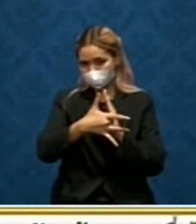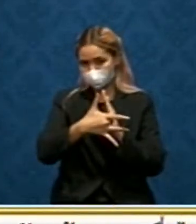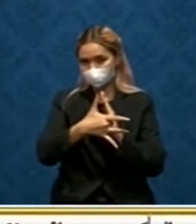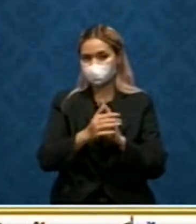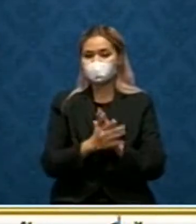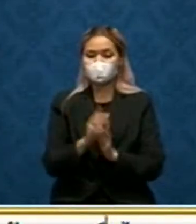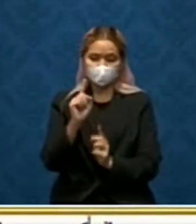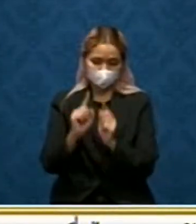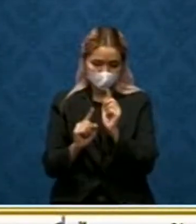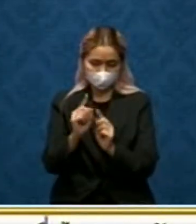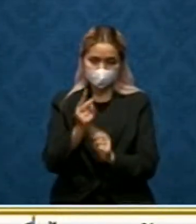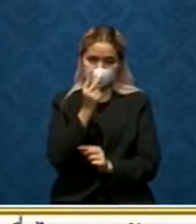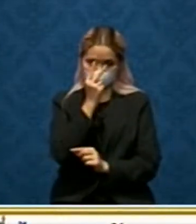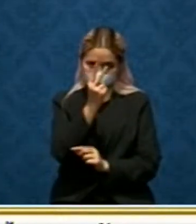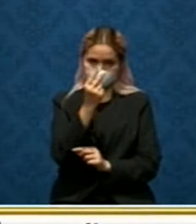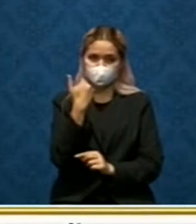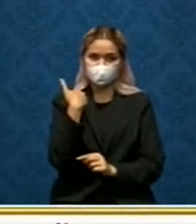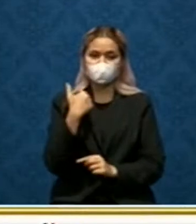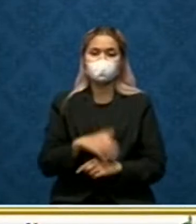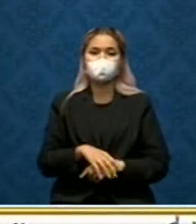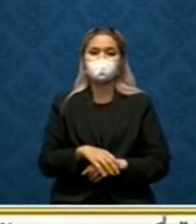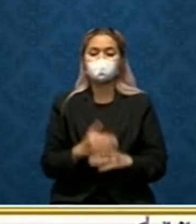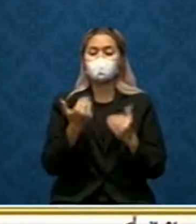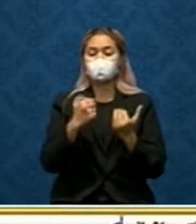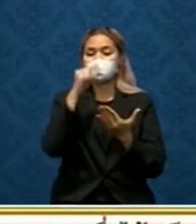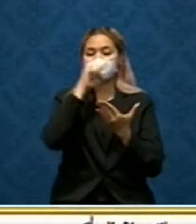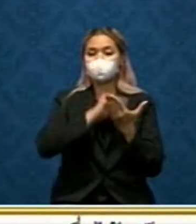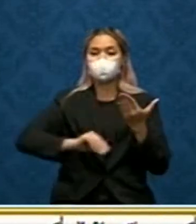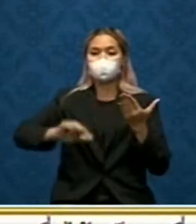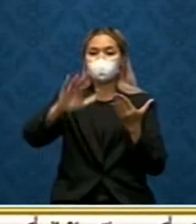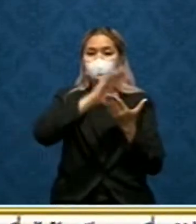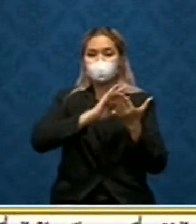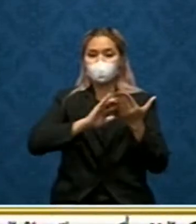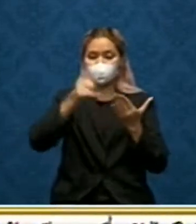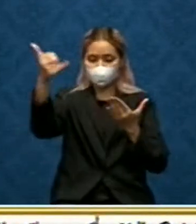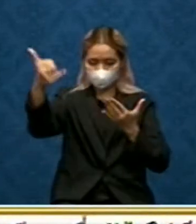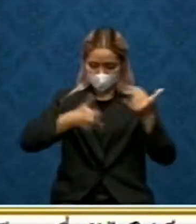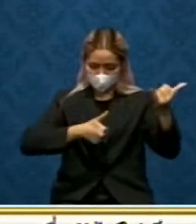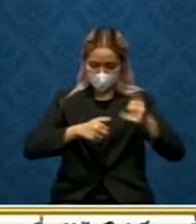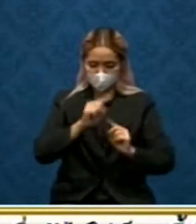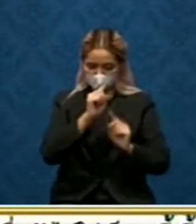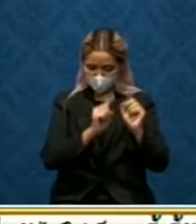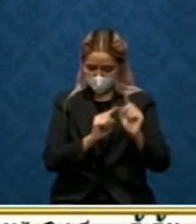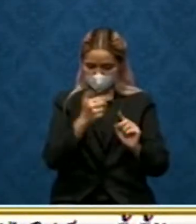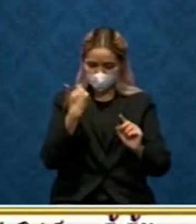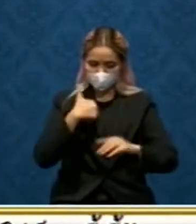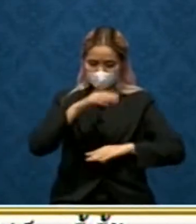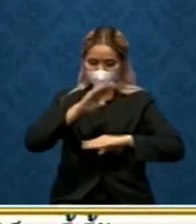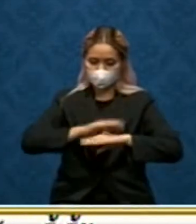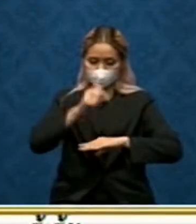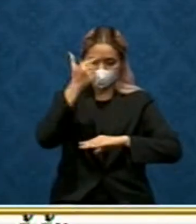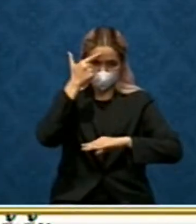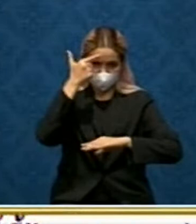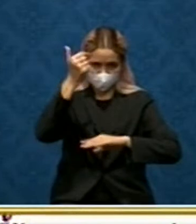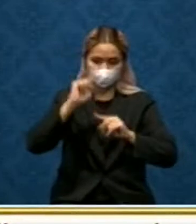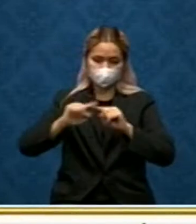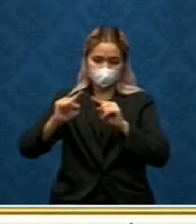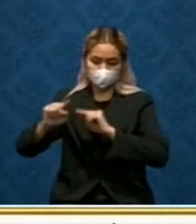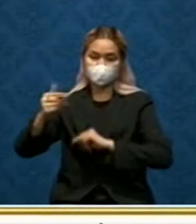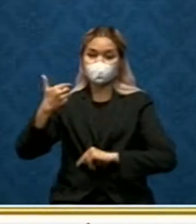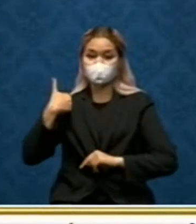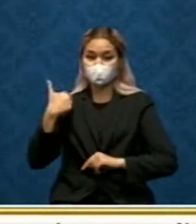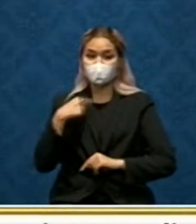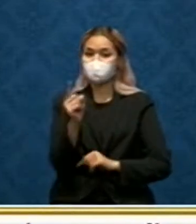กันนะท่านรู้ไว่าเมืองไทยวันนี้เขามาวัดแล้วความสามารถหรความฉลาดทาง Digitalท